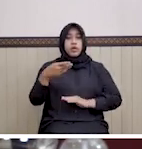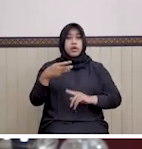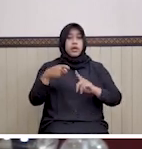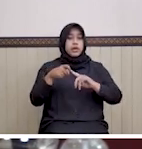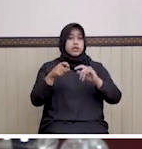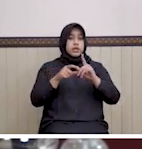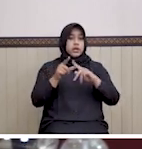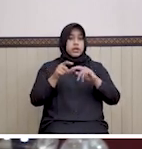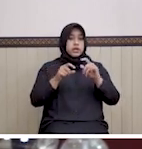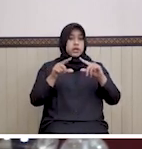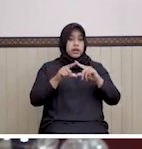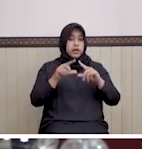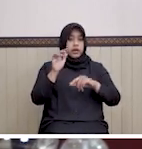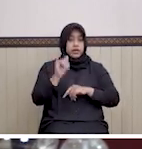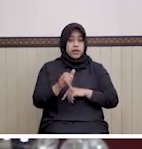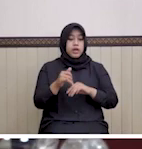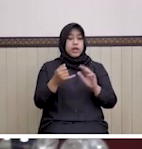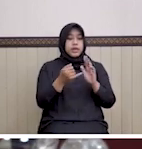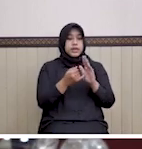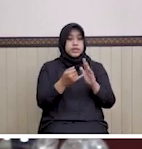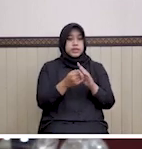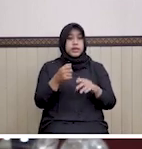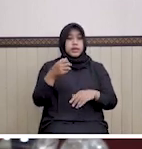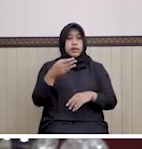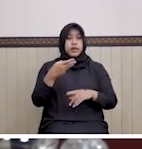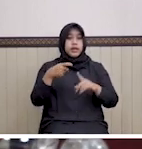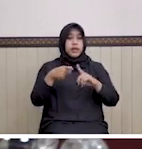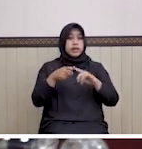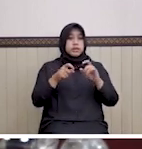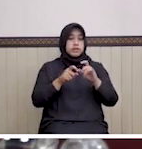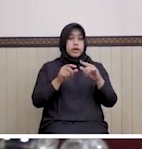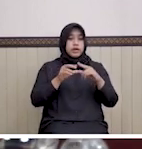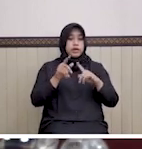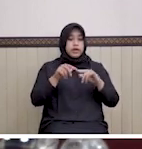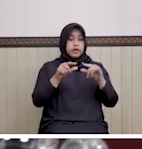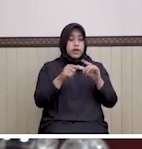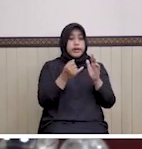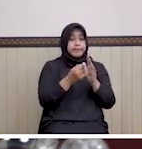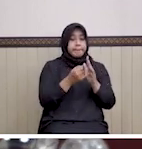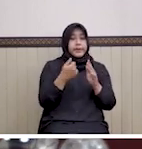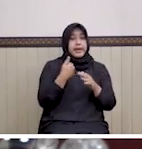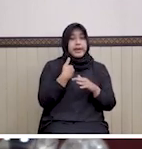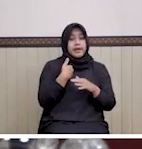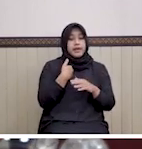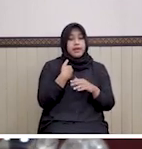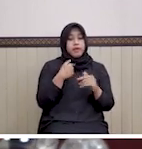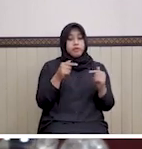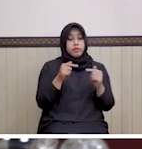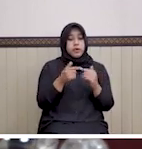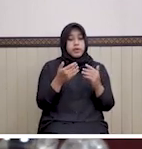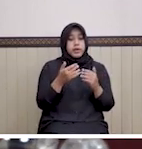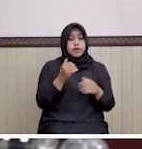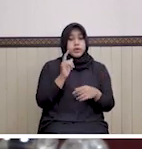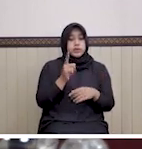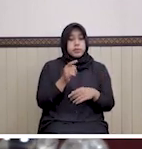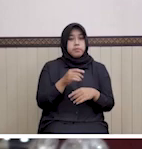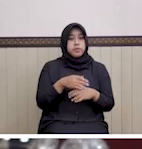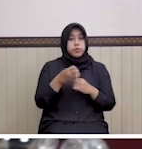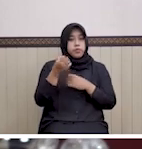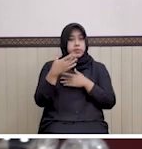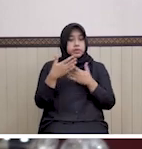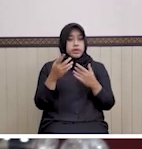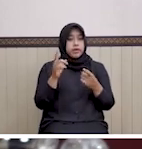itu Atlantis bisa dibuka ya Di dalamnya pada saat ada pelimpahan perkara di dalamnya sentuh akan ada ada tahu karena yang mengangkat